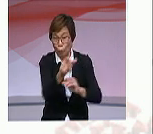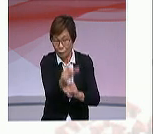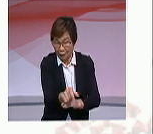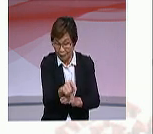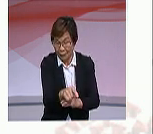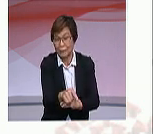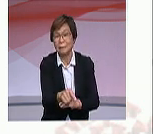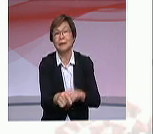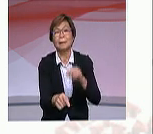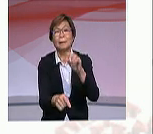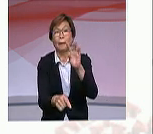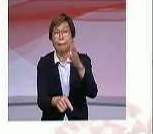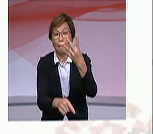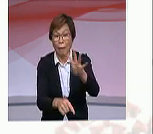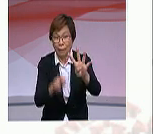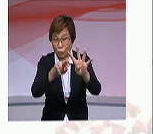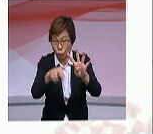ini iaitu kes ke